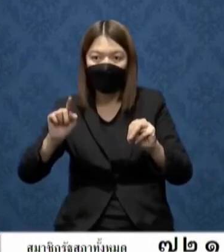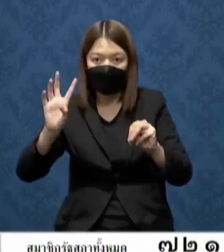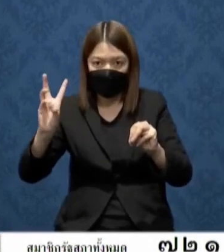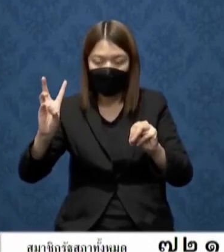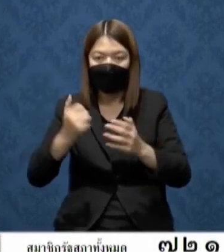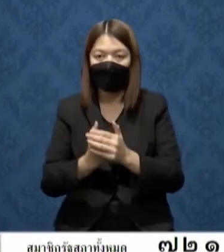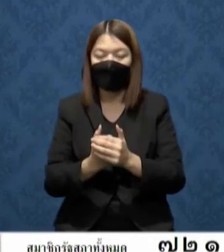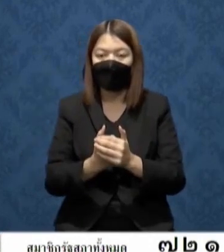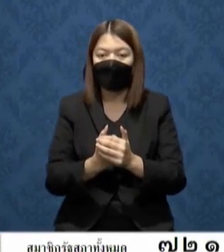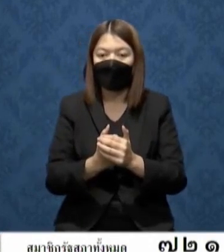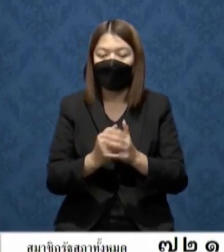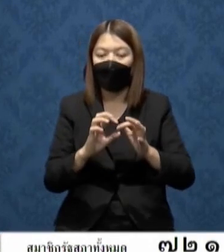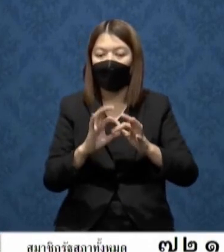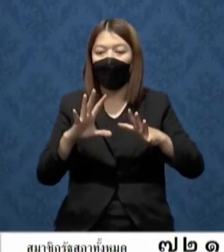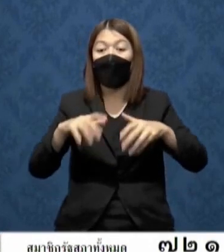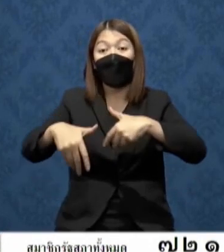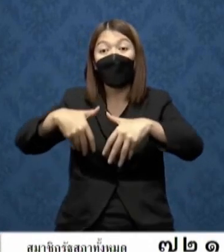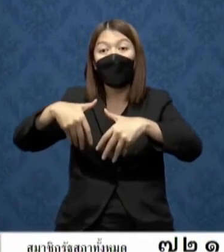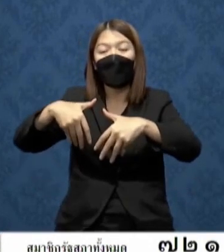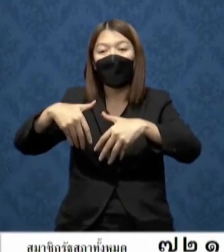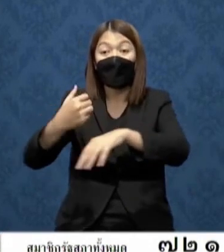ๆว่า ร่างปลด ล็อกท้องถิ่น